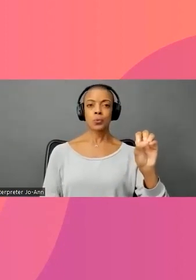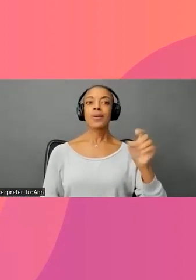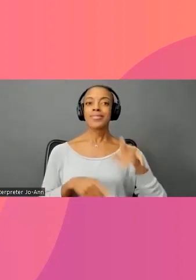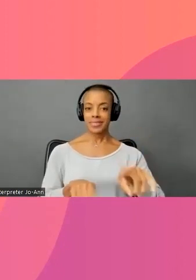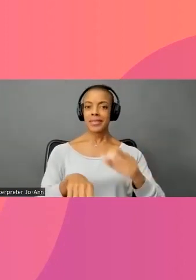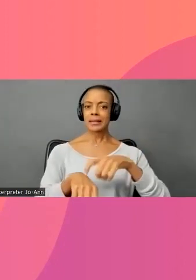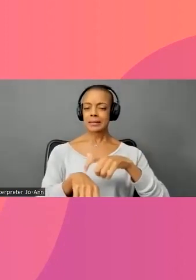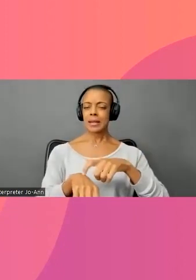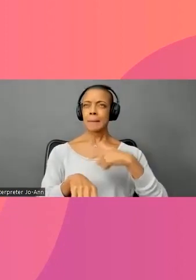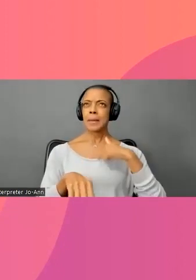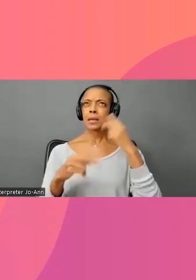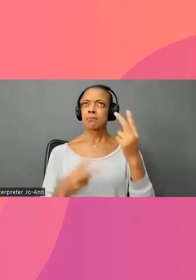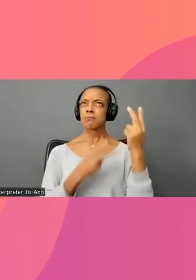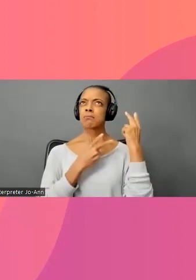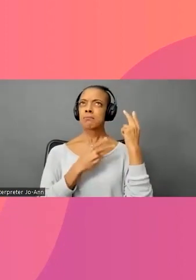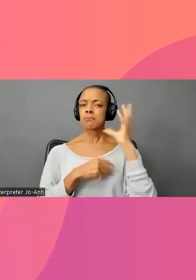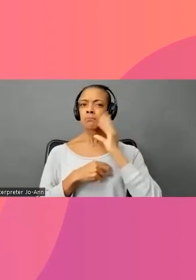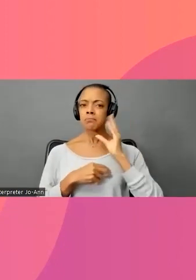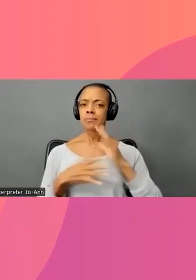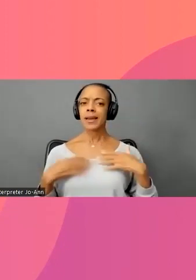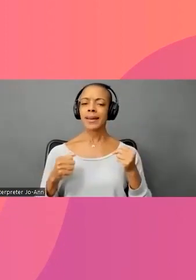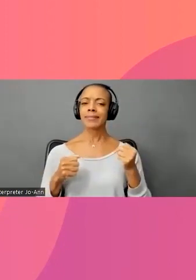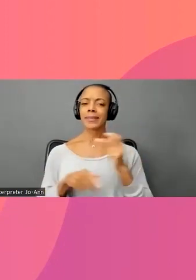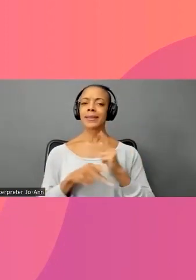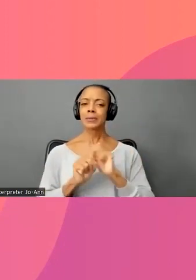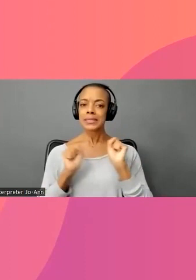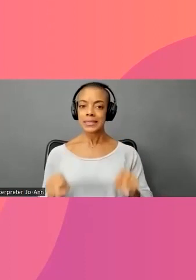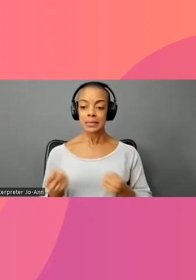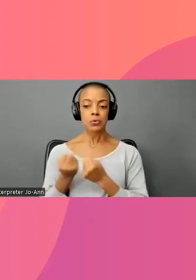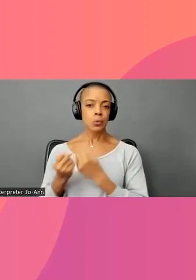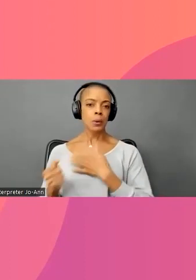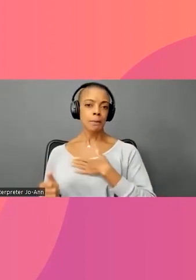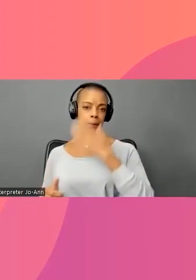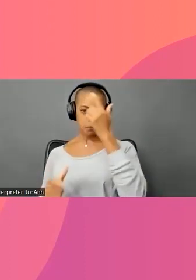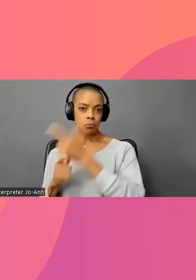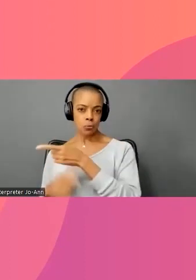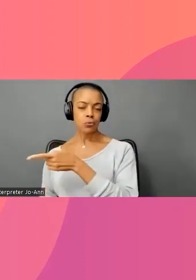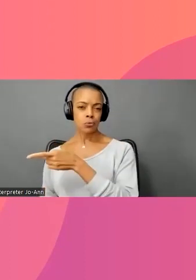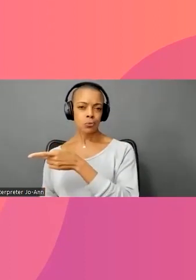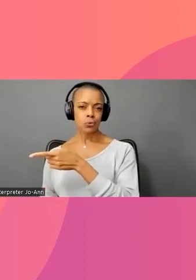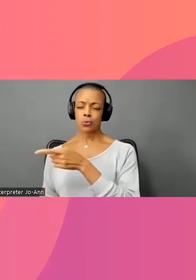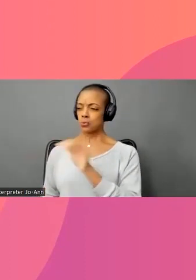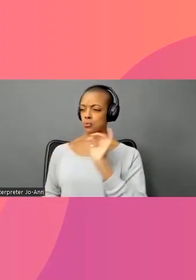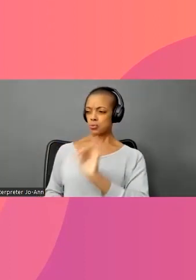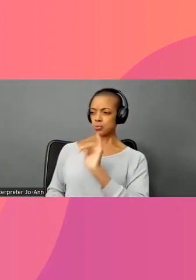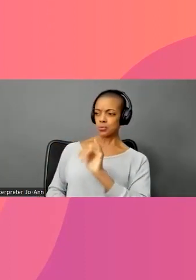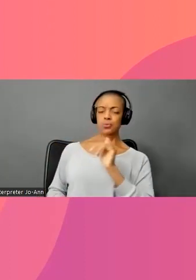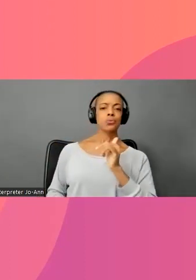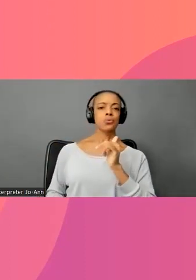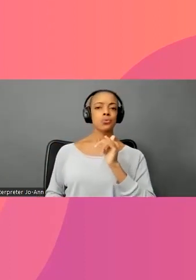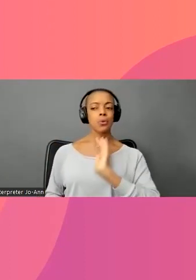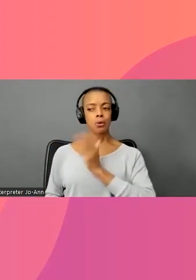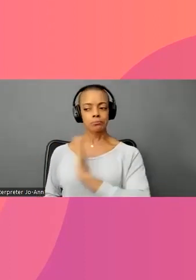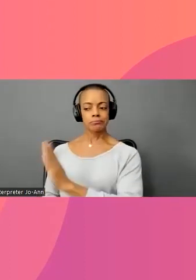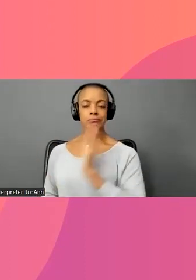l'Université Western. Au cours de ce parcours, j'ai réfléchi au système de soins de santé ainsi